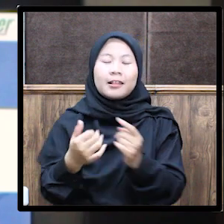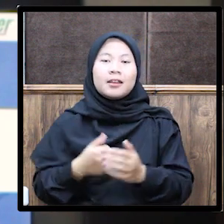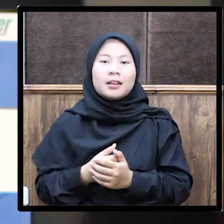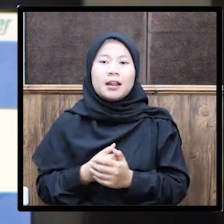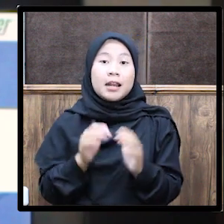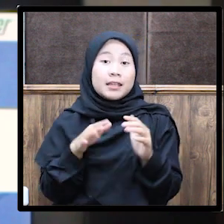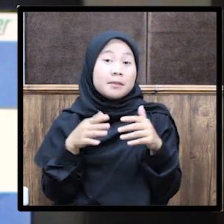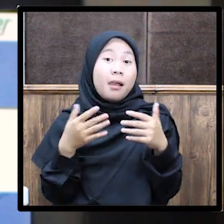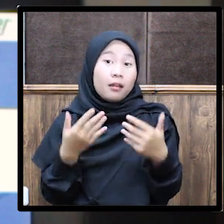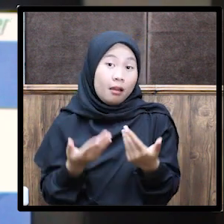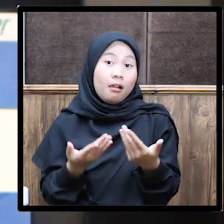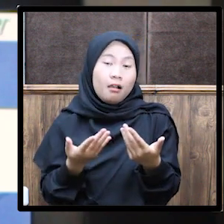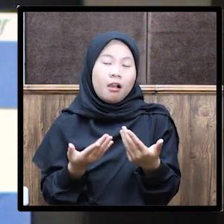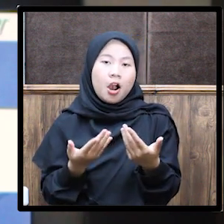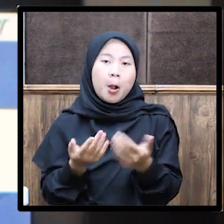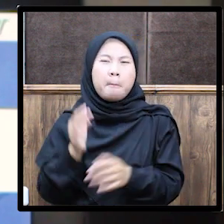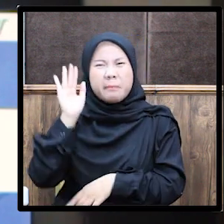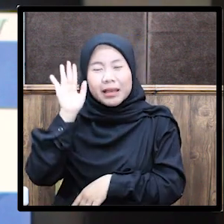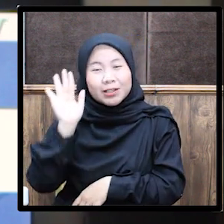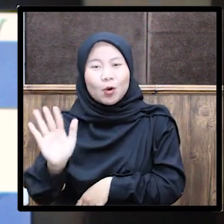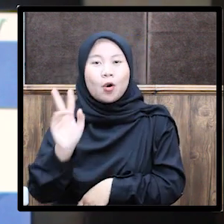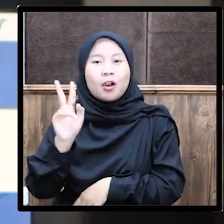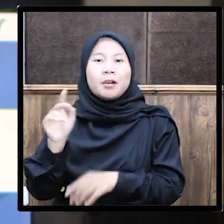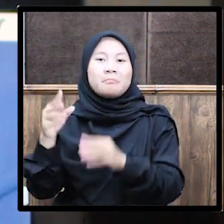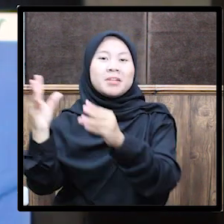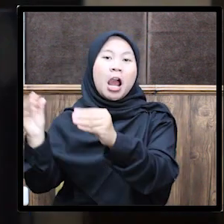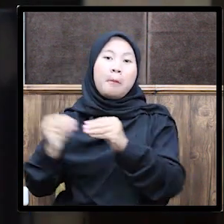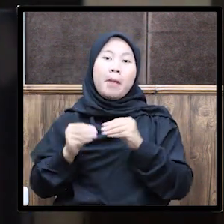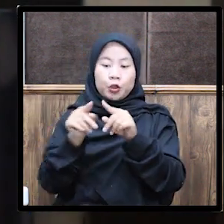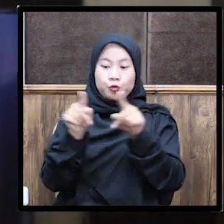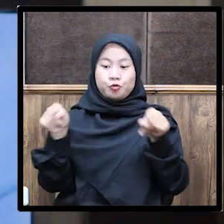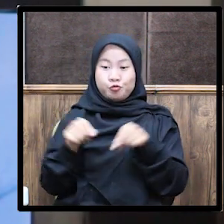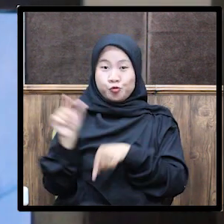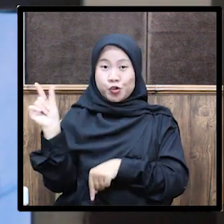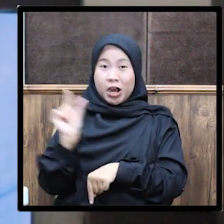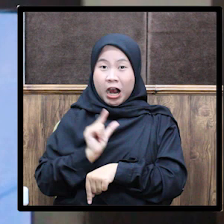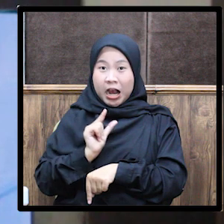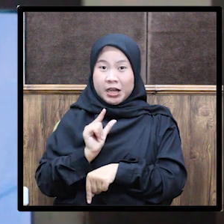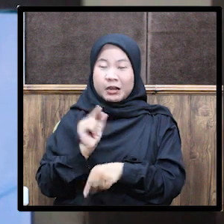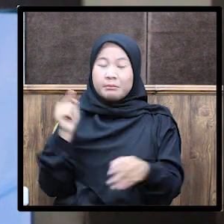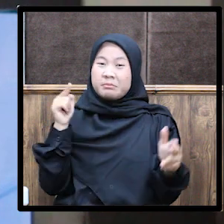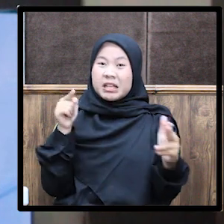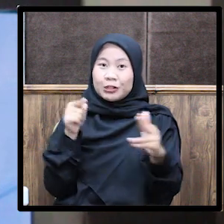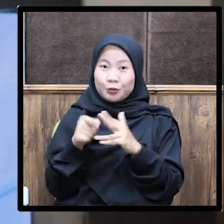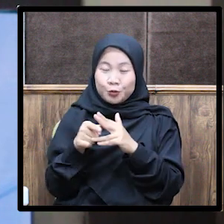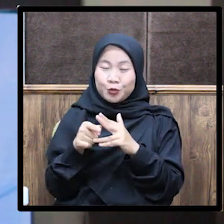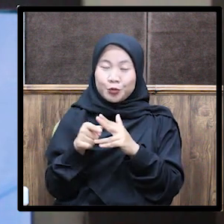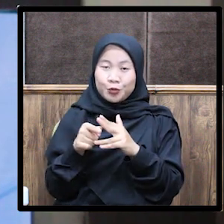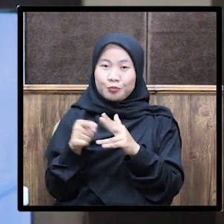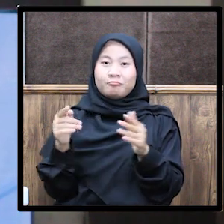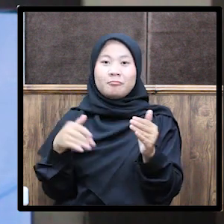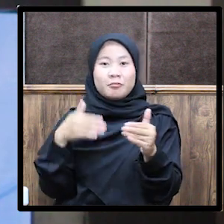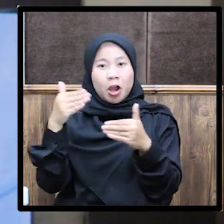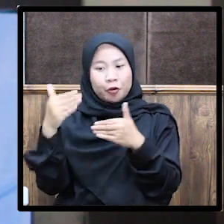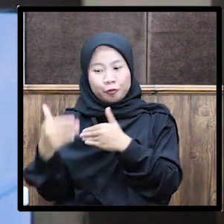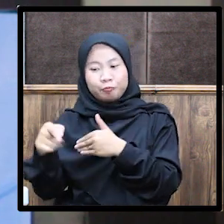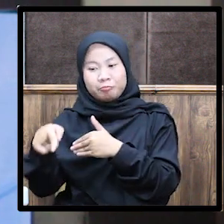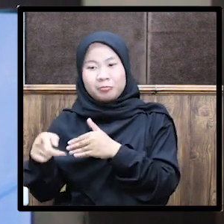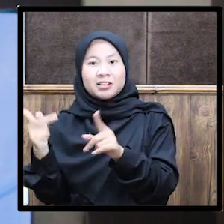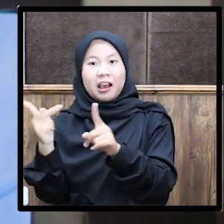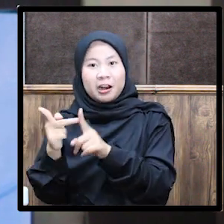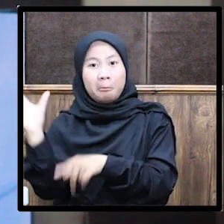disabilitas, bagaimana kemudian besok harus mendapatkan undangan, gitu ya, undangan memilih, gitu ya, dan kemudian besok pada hari